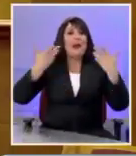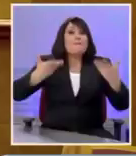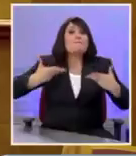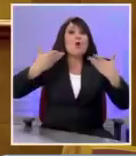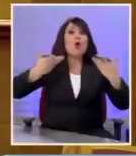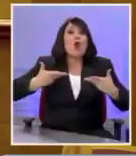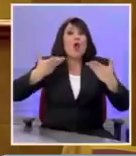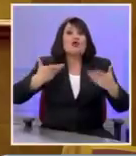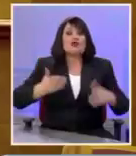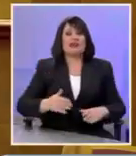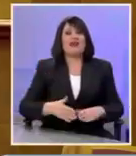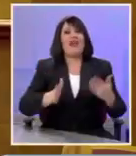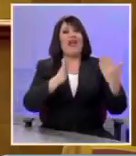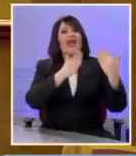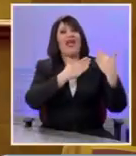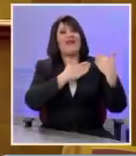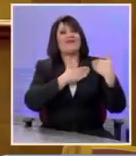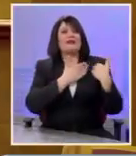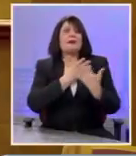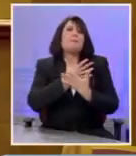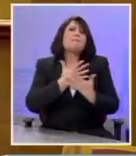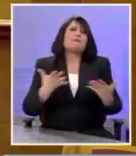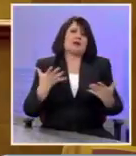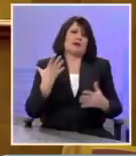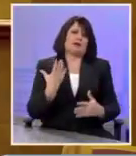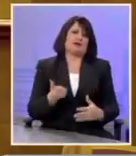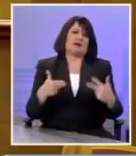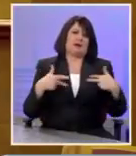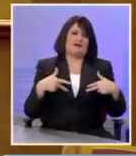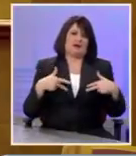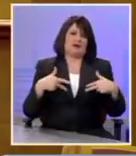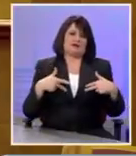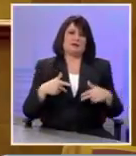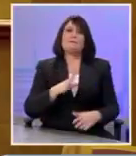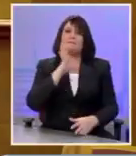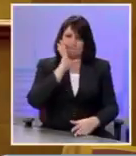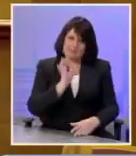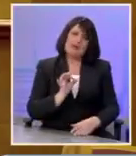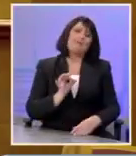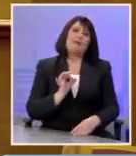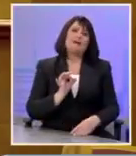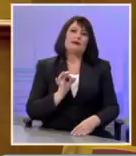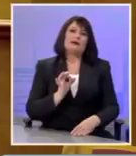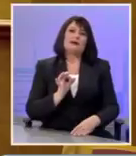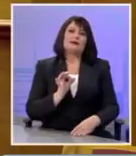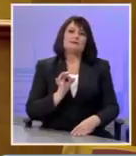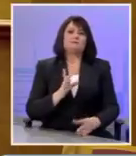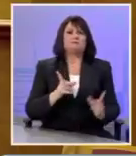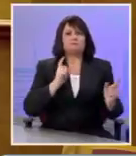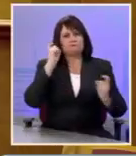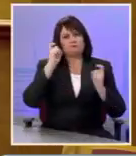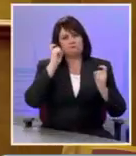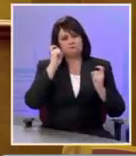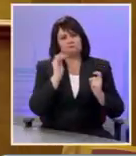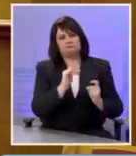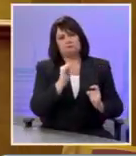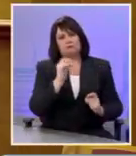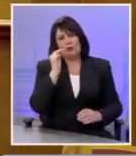της. Οι ευθύνες της είναι τεράστιες. Πραγματικά, αναρωτιέμαι, κύριε